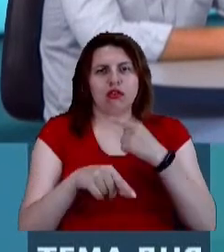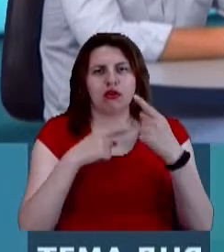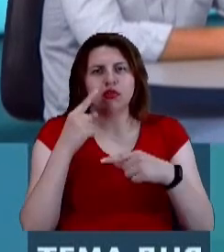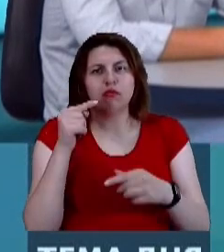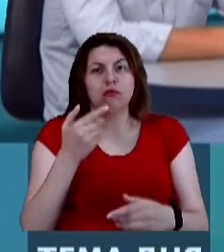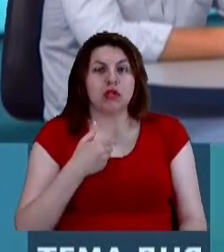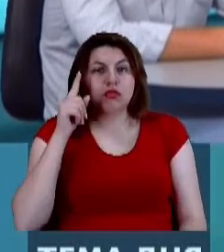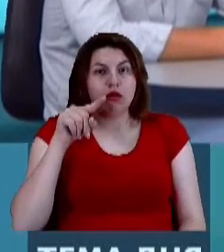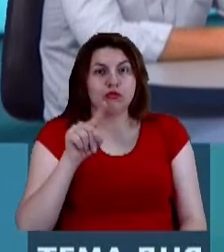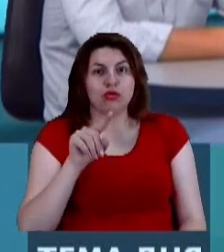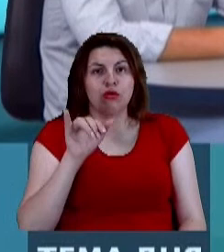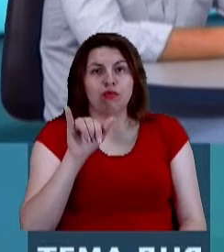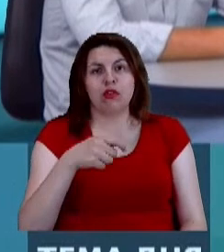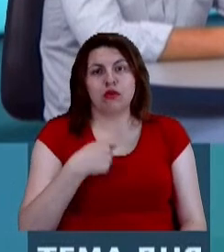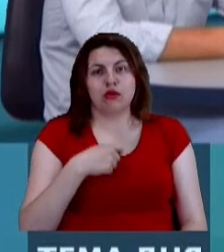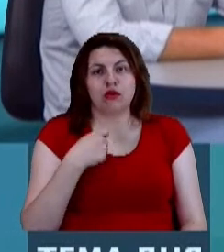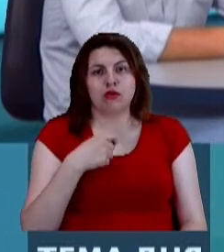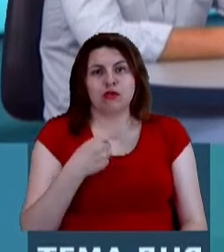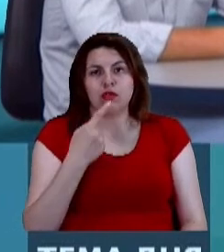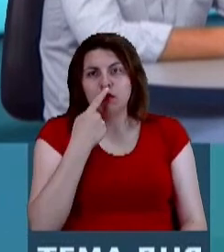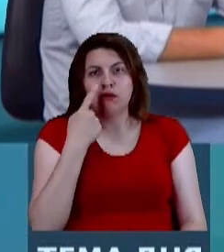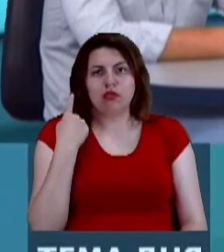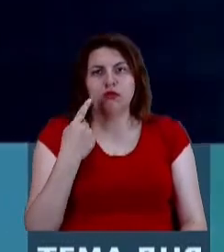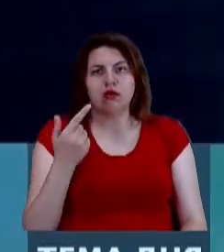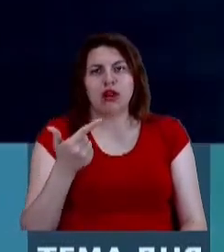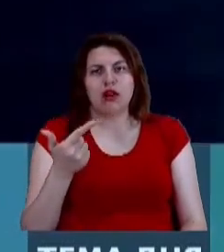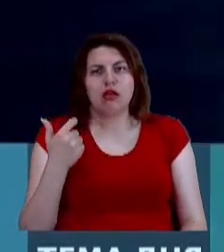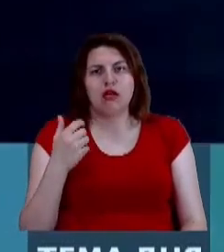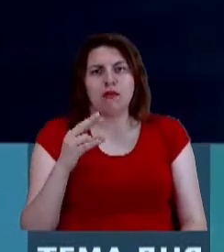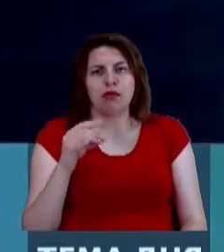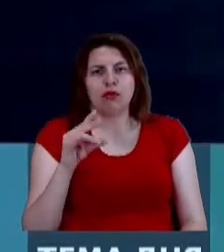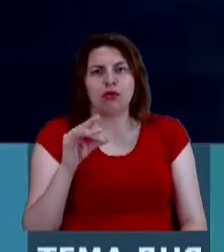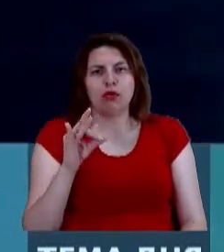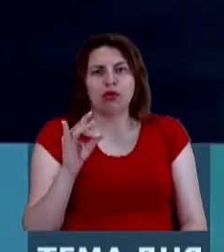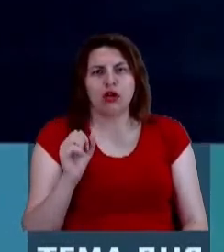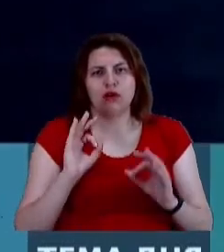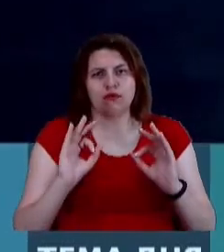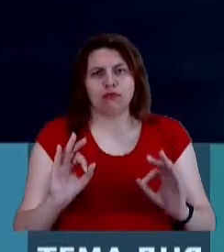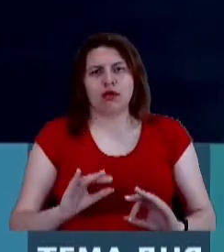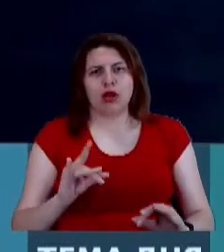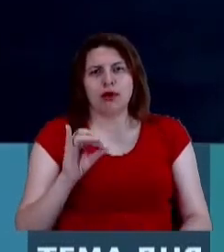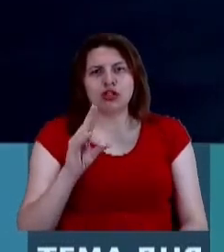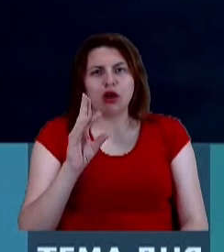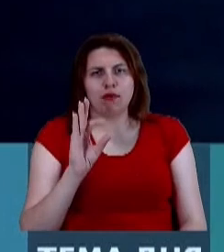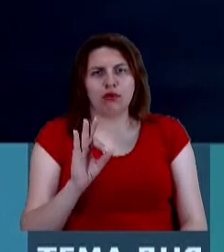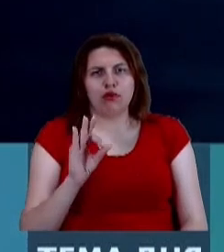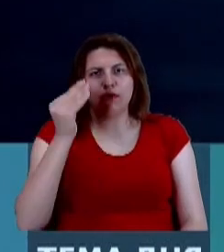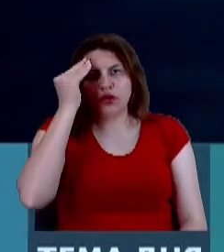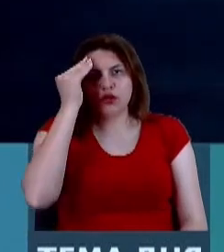ваш президент нещодавно звільнив генерального прокурора Рябошапку, якого вважали одним з найперспективніших,